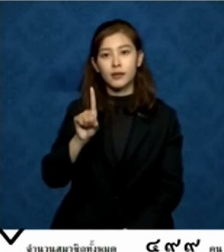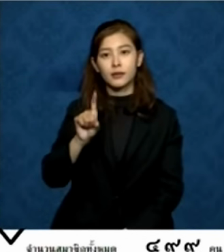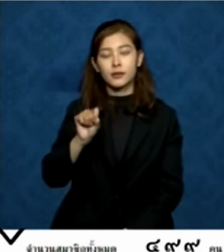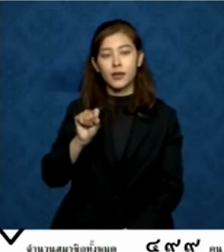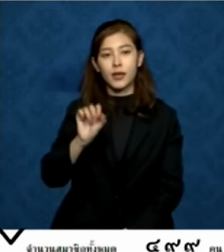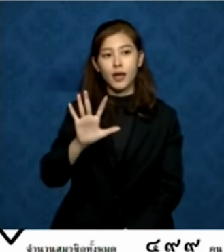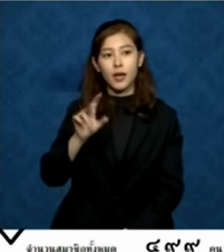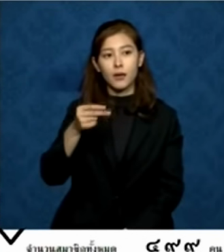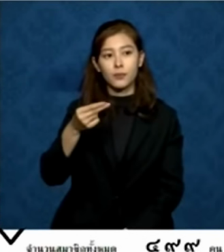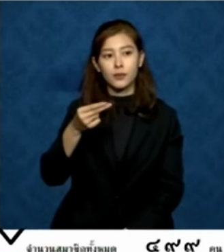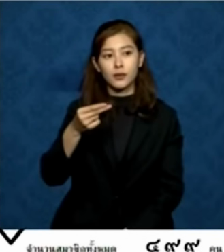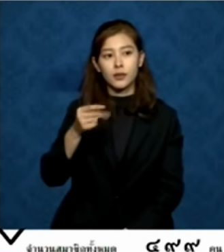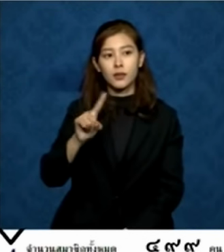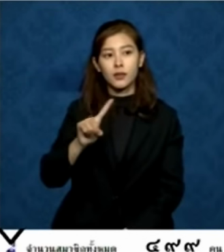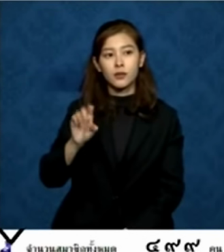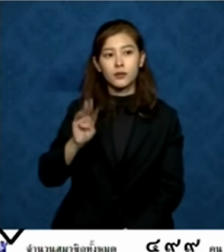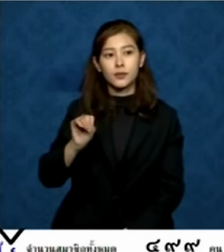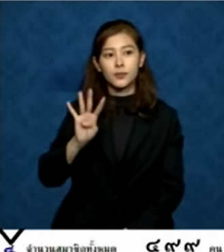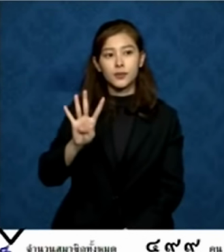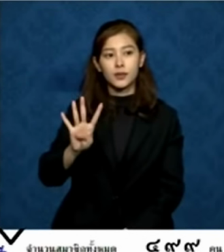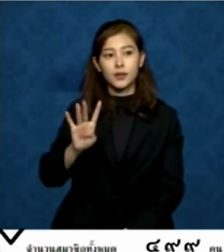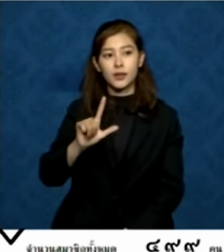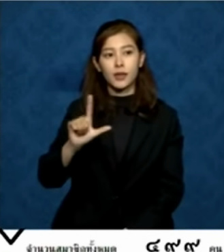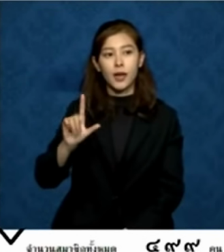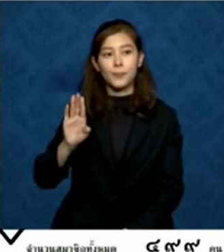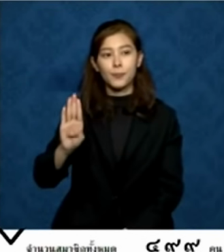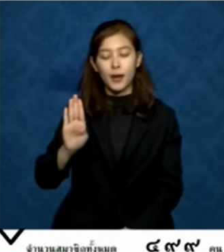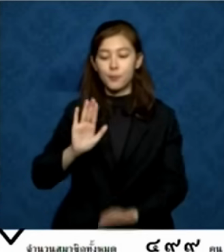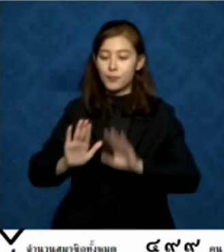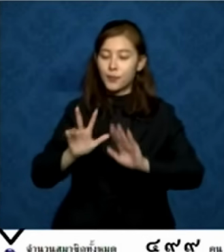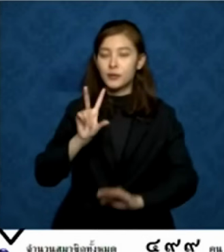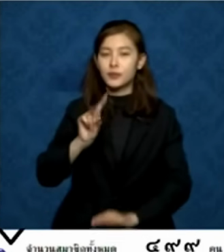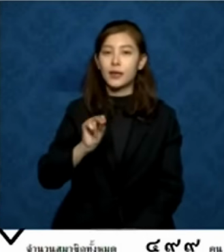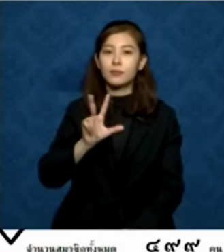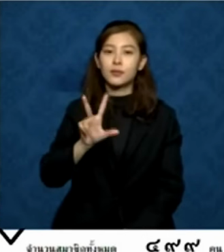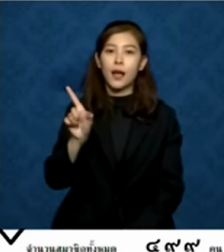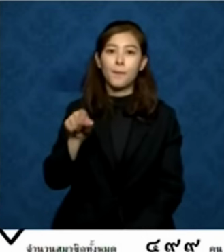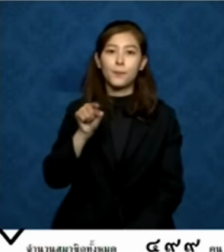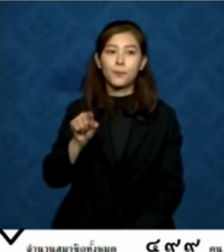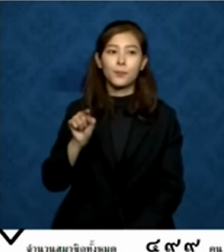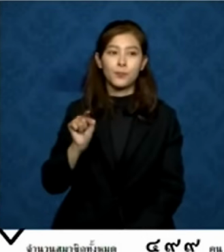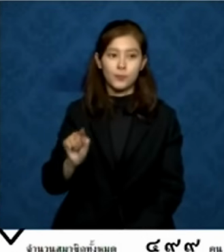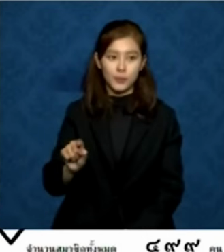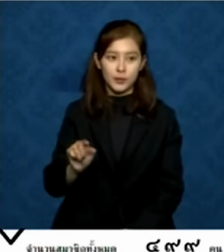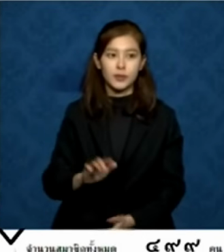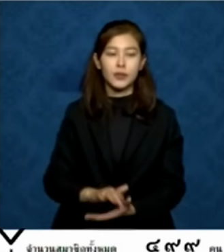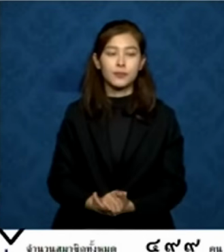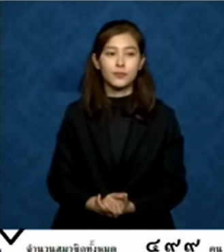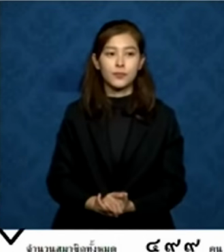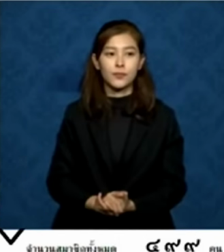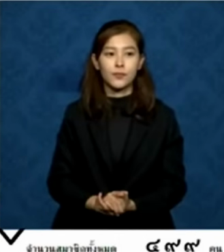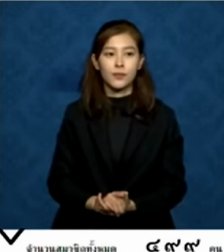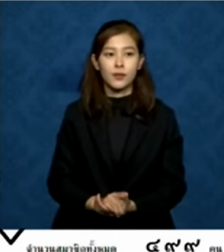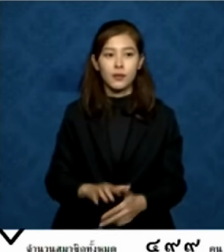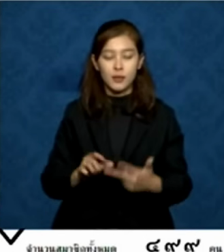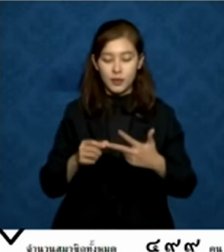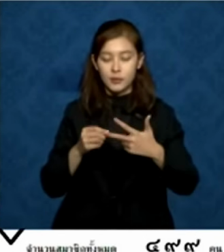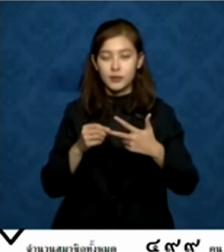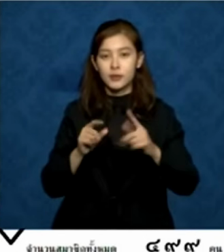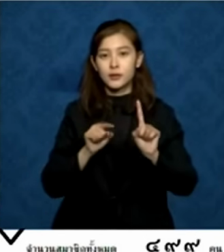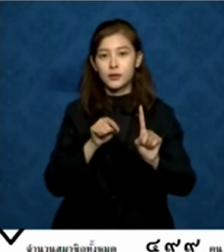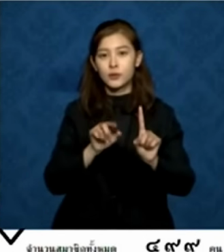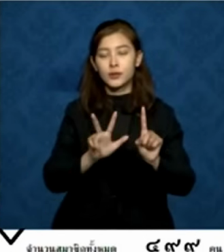1,151,144 ล้านบาทคิดเป็นร้อยละ 33 ของวงเงินงบประมาณงบประมาณรายจ่ายบูรณาการรัฐบาลได้กำหนด